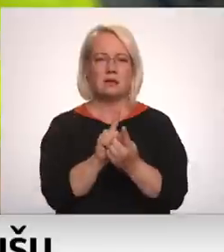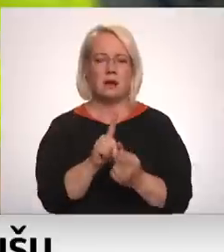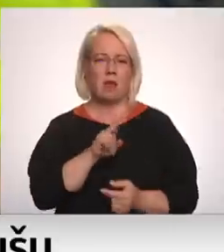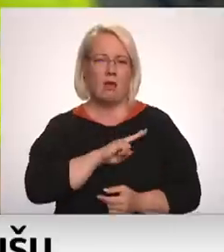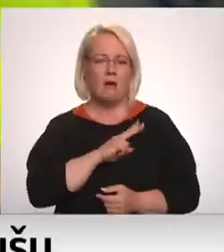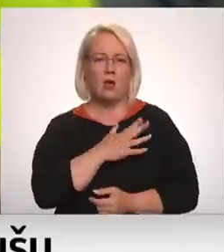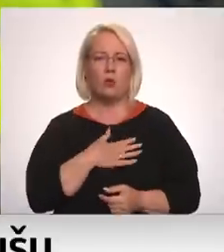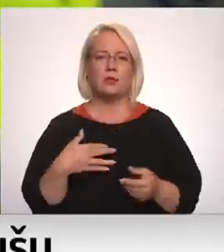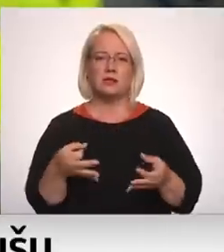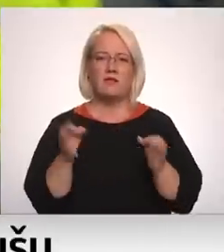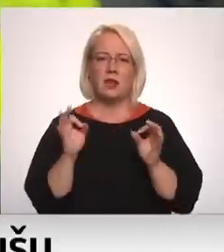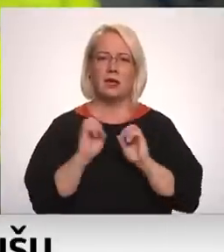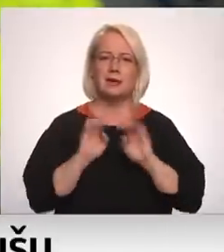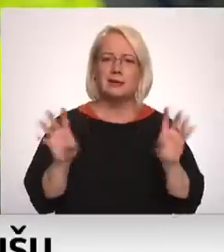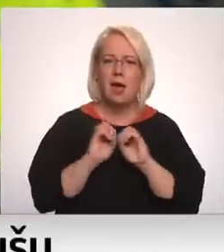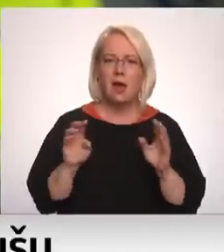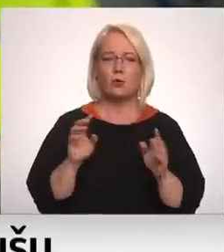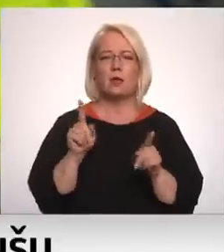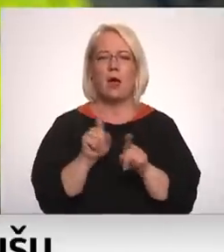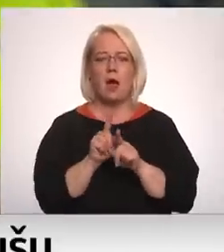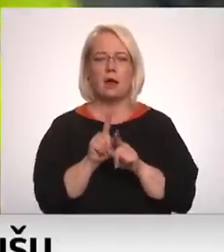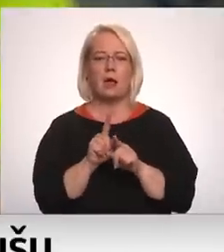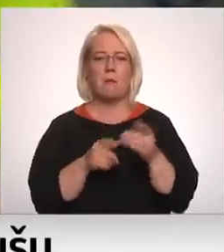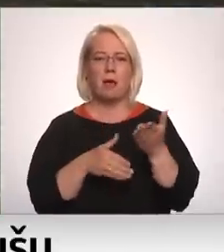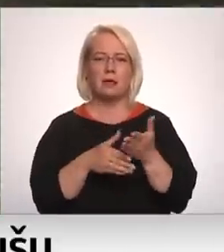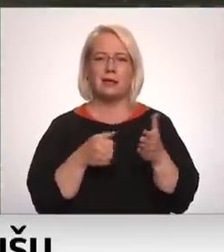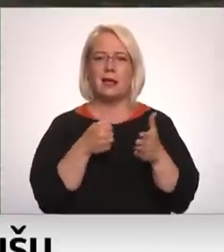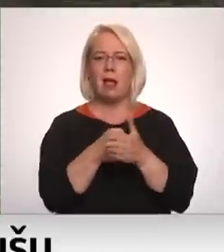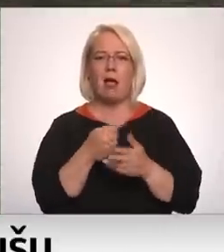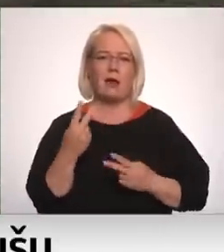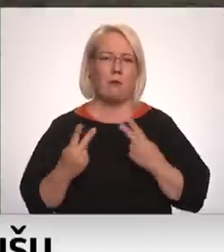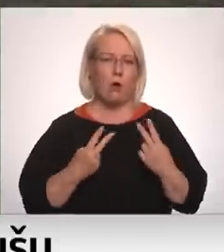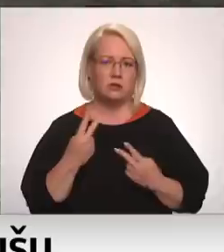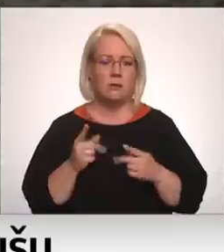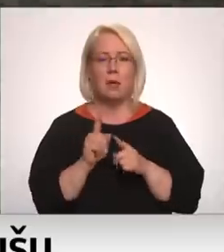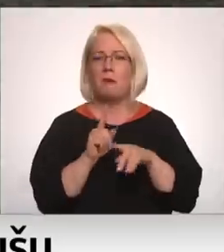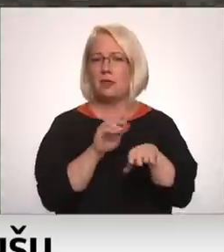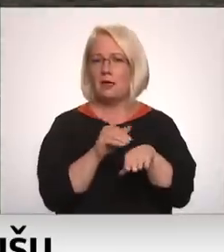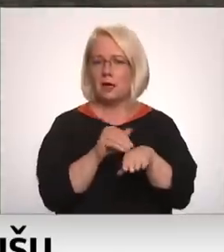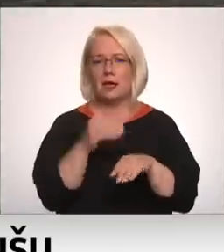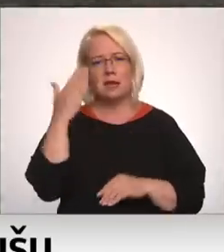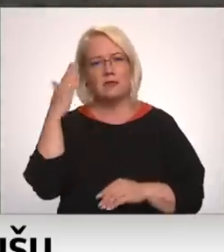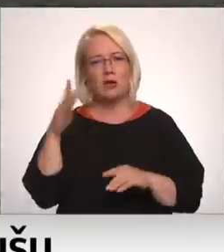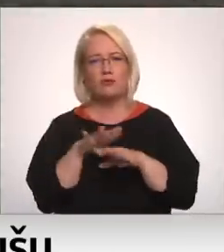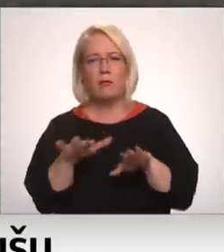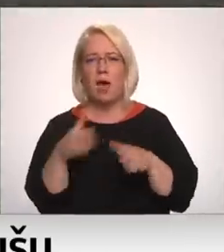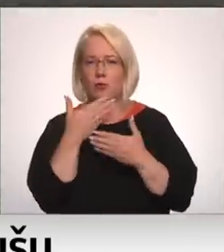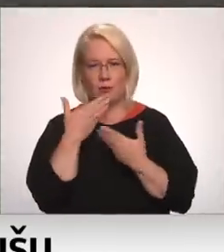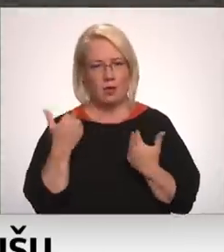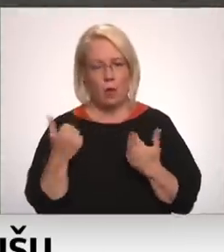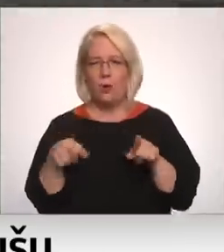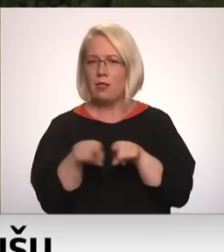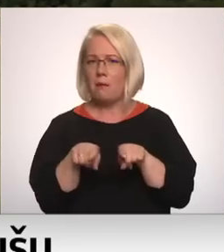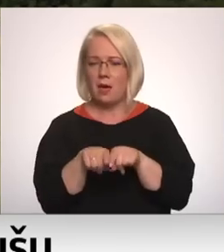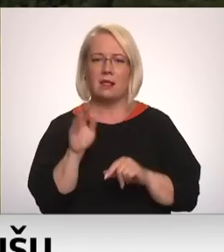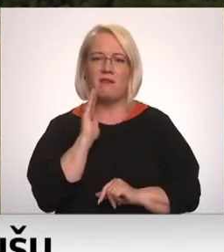ļoti būtiski to gan skaidrot, gan palīdzēt tikt galā ar emocijām. Tāpat viņa atgādina, ka svešu bērnu nav, un īpaši vasarā